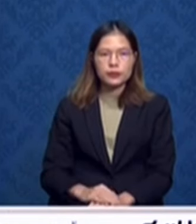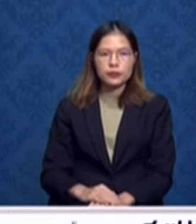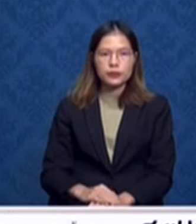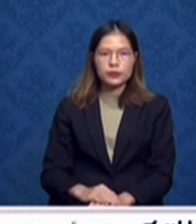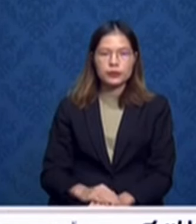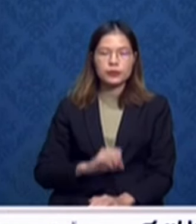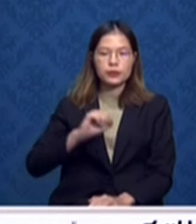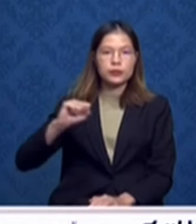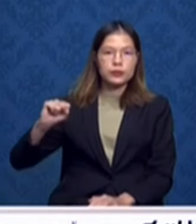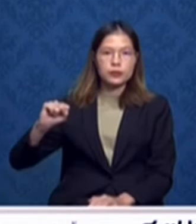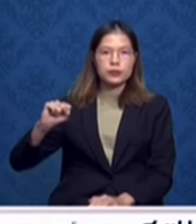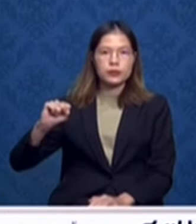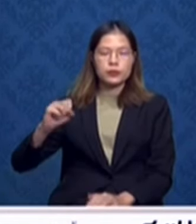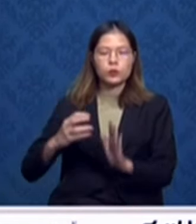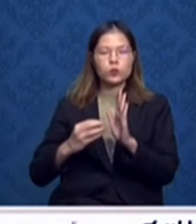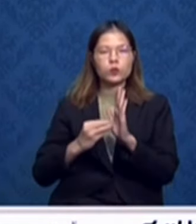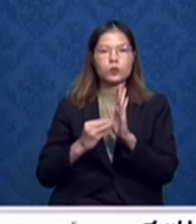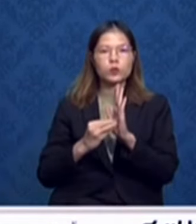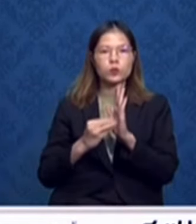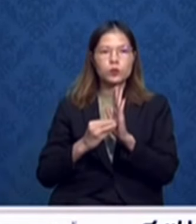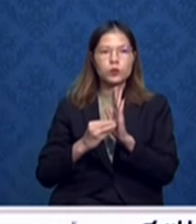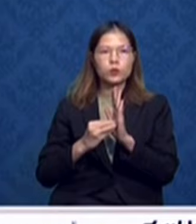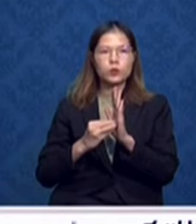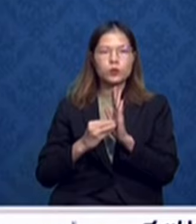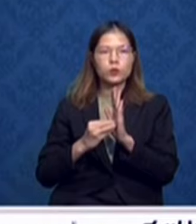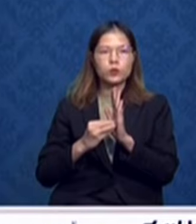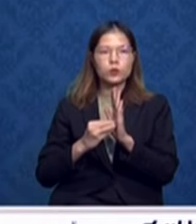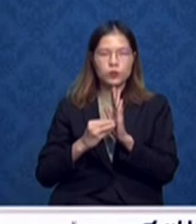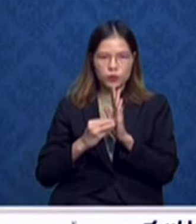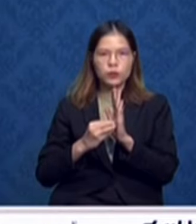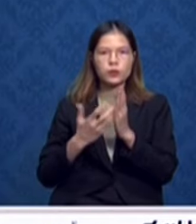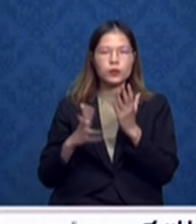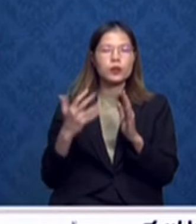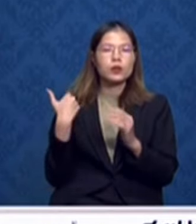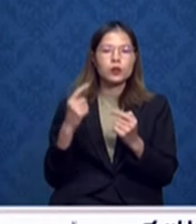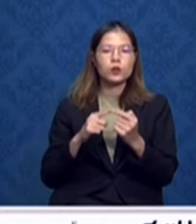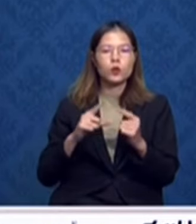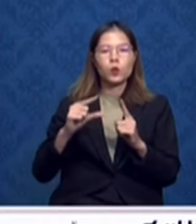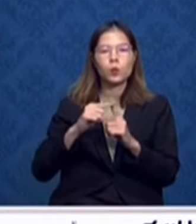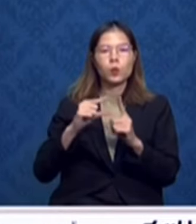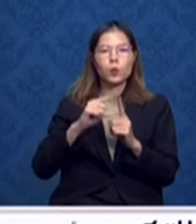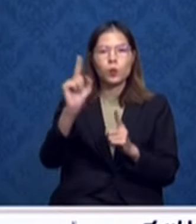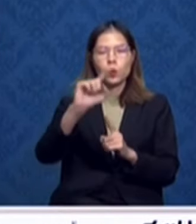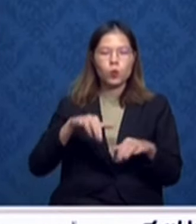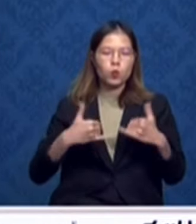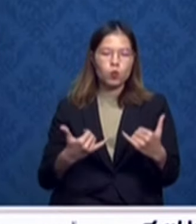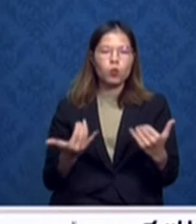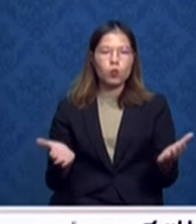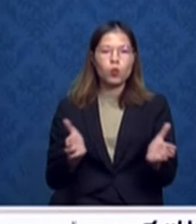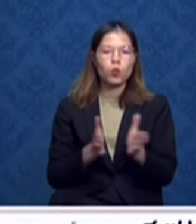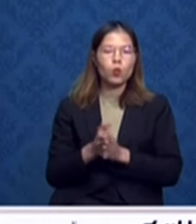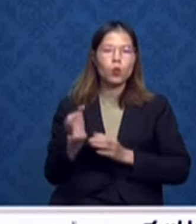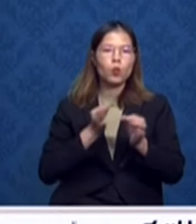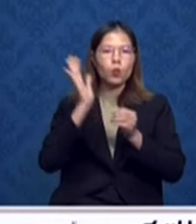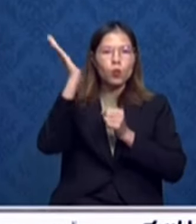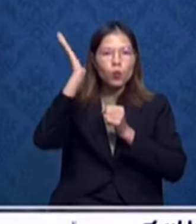ผู้แทนราษฎรแบบแบ่งเขตกรุงเทพมหานครธนบุรีคลองสานบางประกอบพรรคประชาชนครับก็วันนี้ผมขอร่วมอภิปรายในร